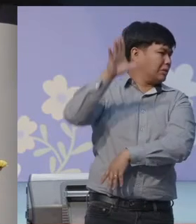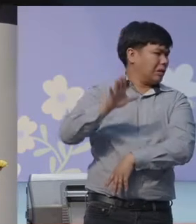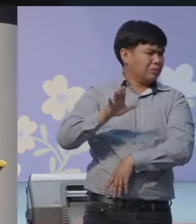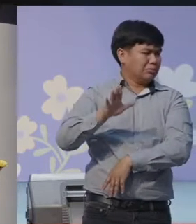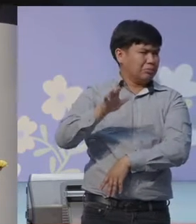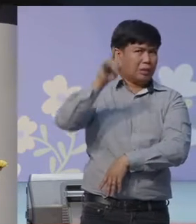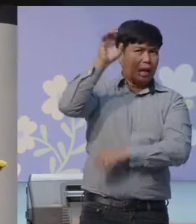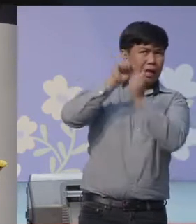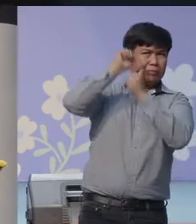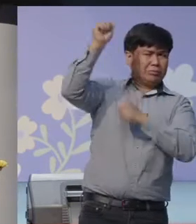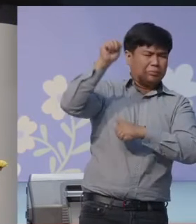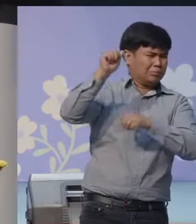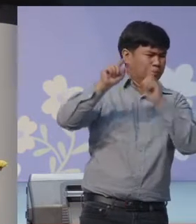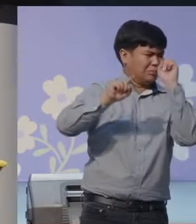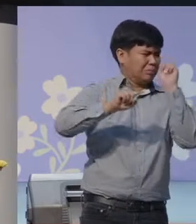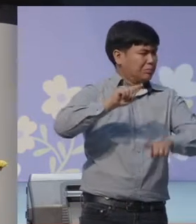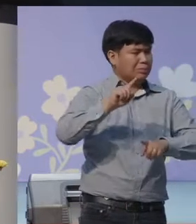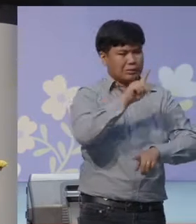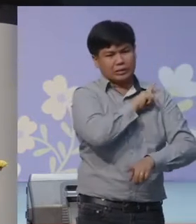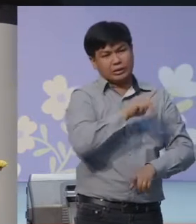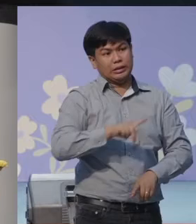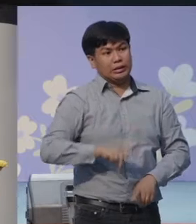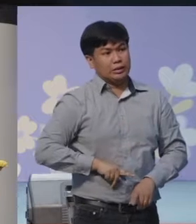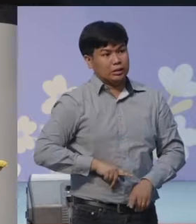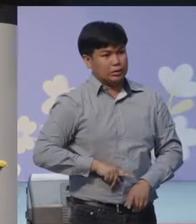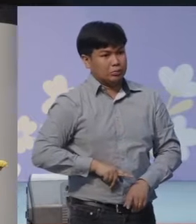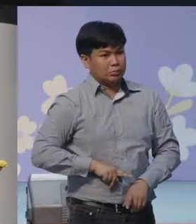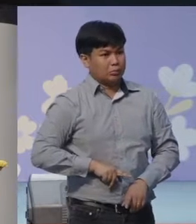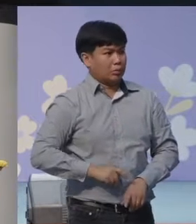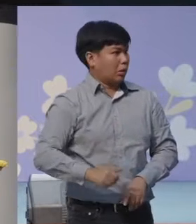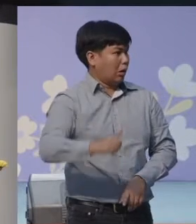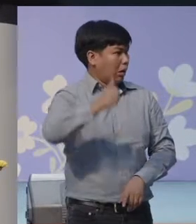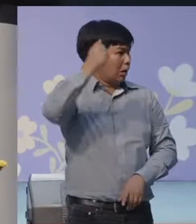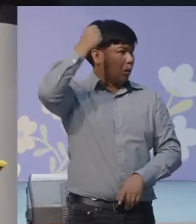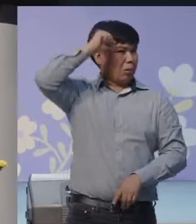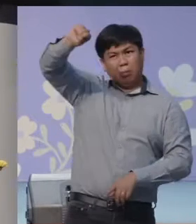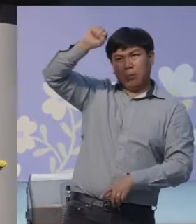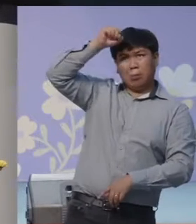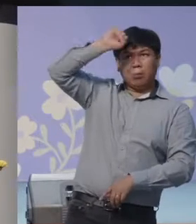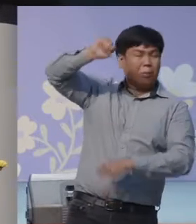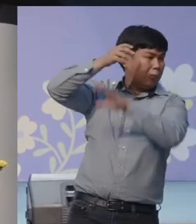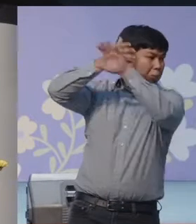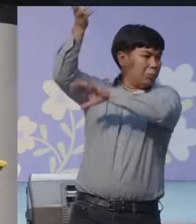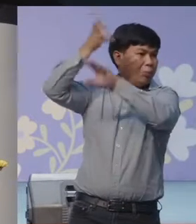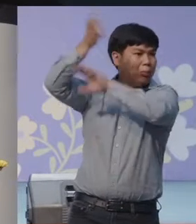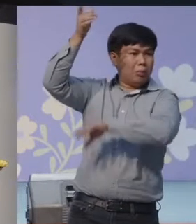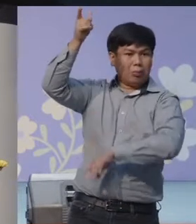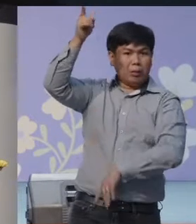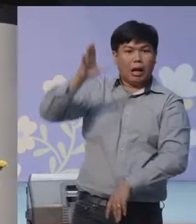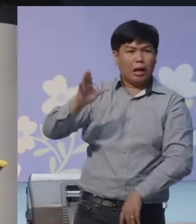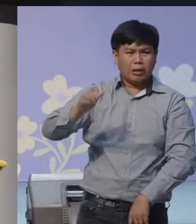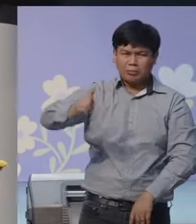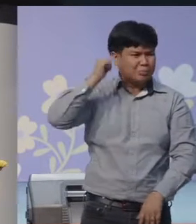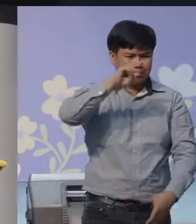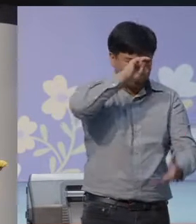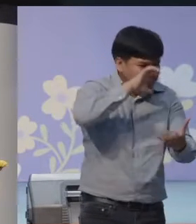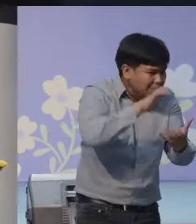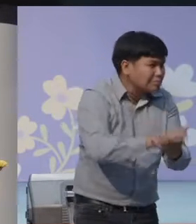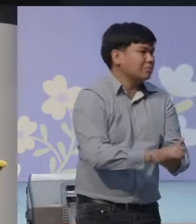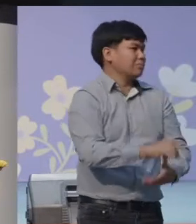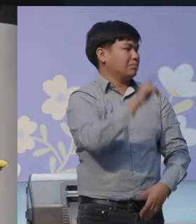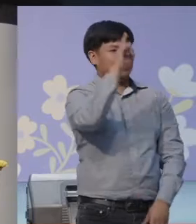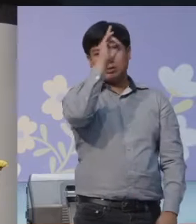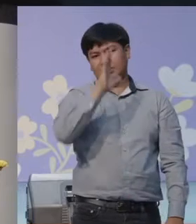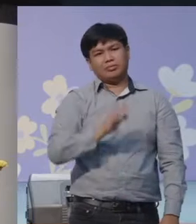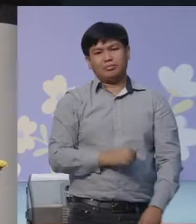na makapangyarihan. Kaya nahihirapan sila, nagre-rebelde sila sa Panginoon, hindi nila sinusunod ang Panginoon.